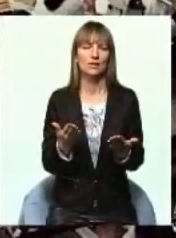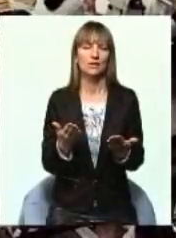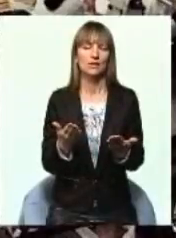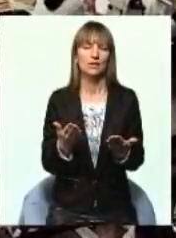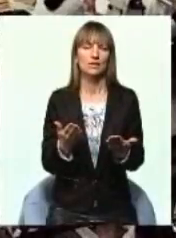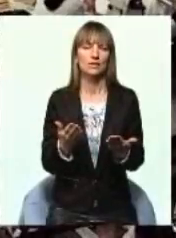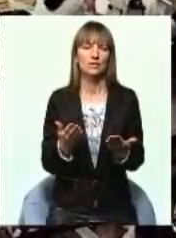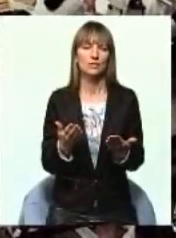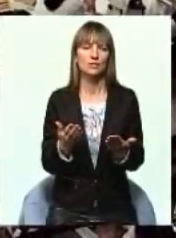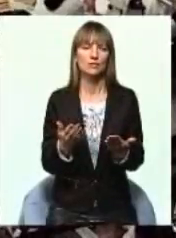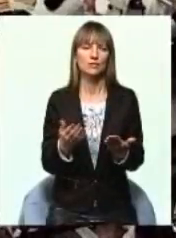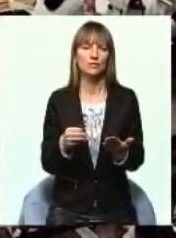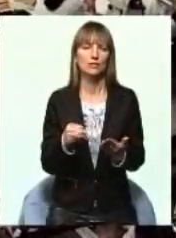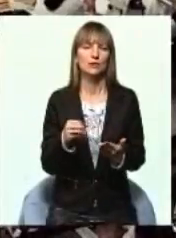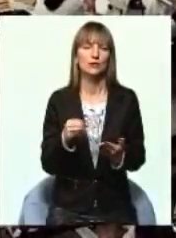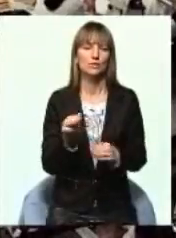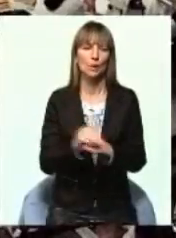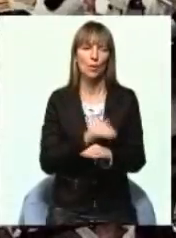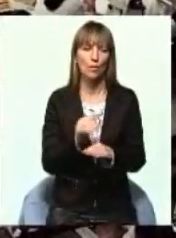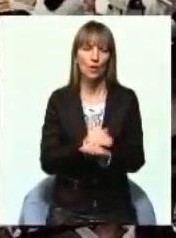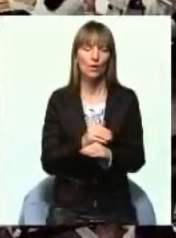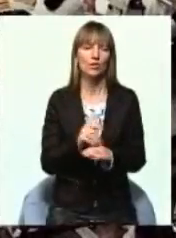то человек